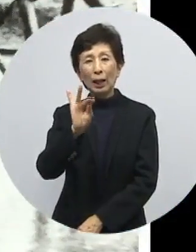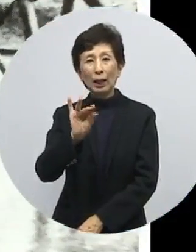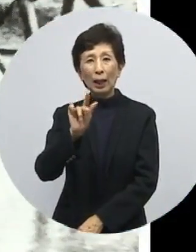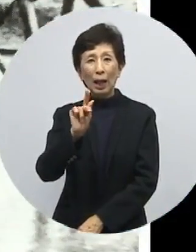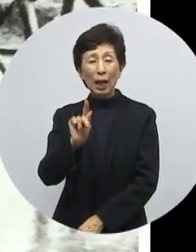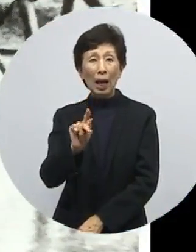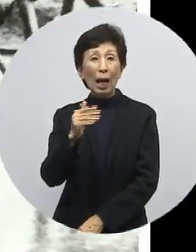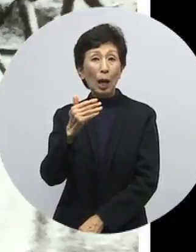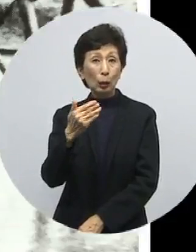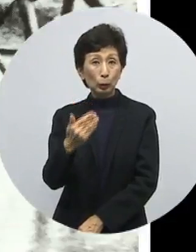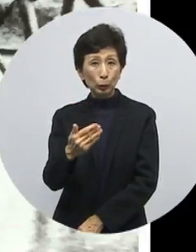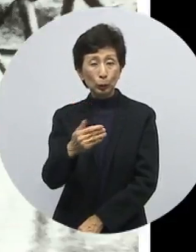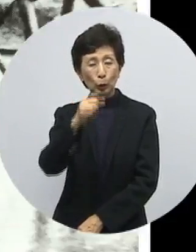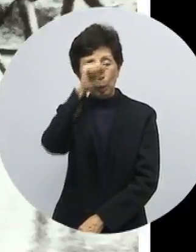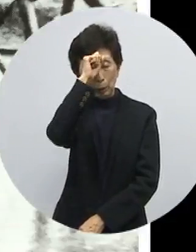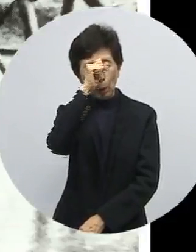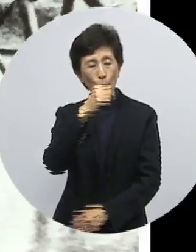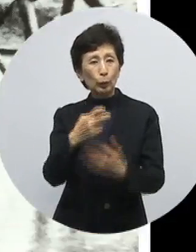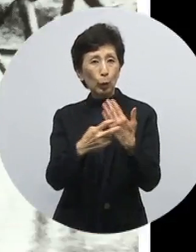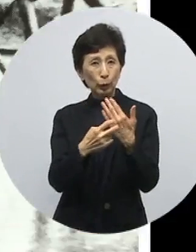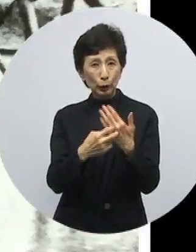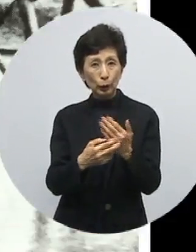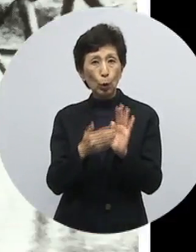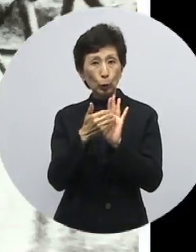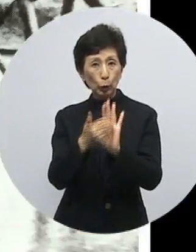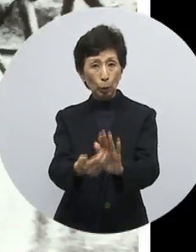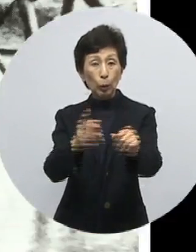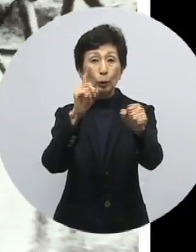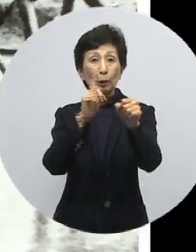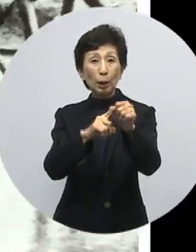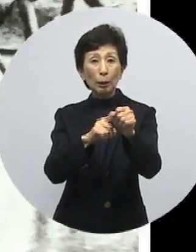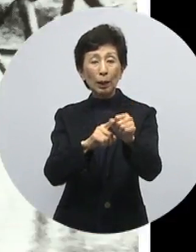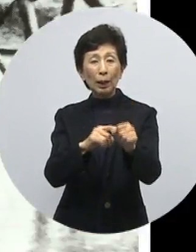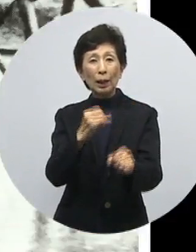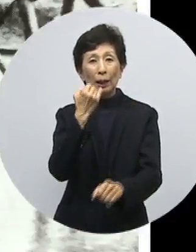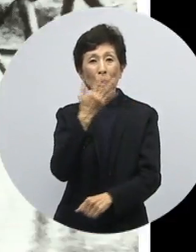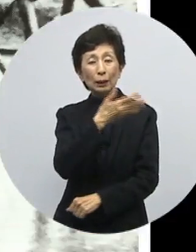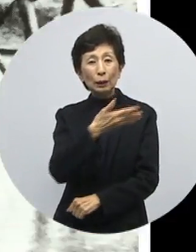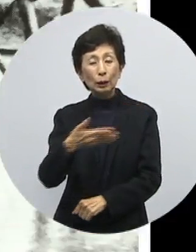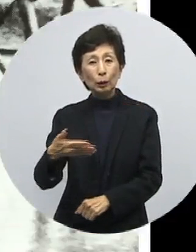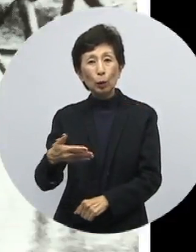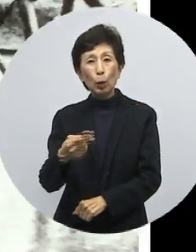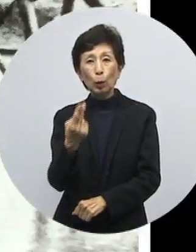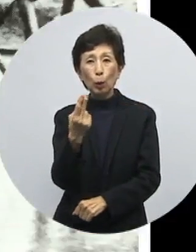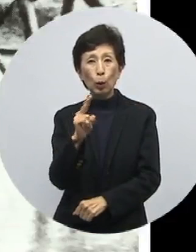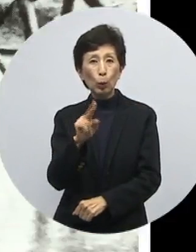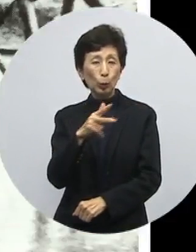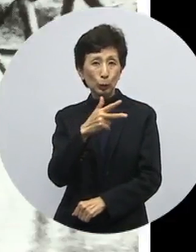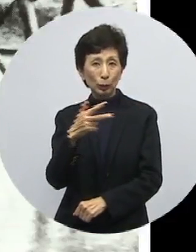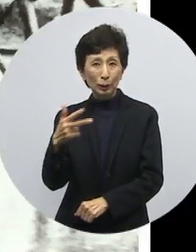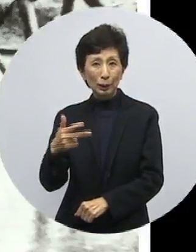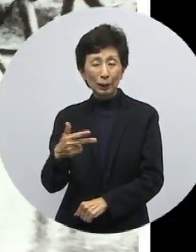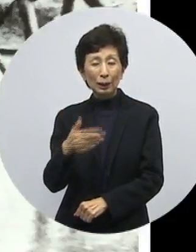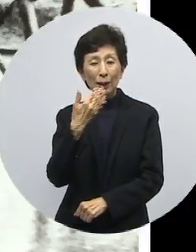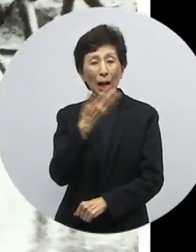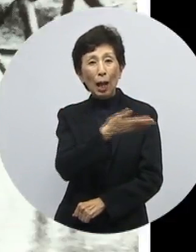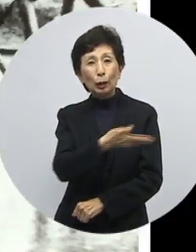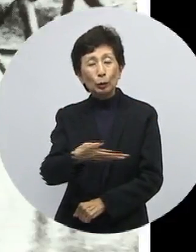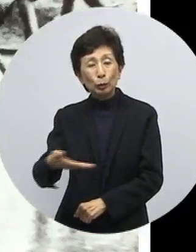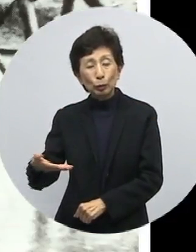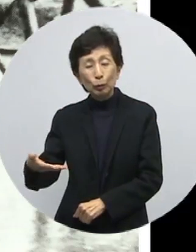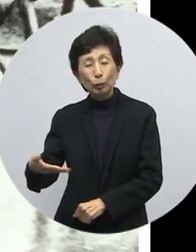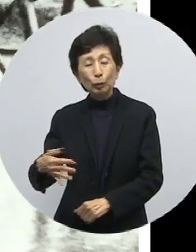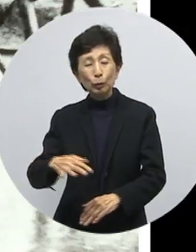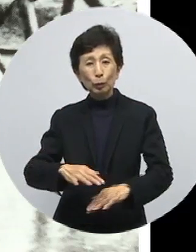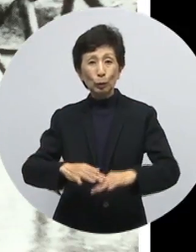治療、その予防のために塩湯治という、海水浴、